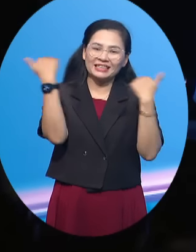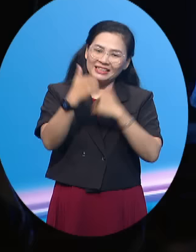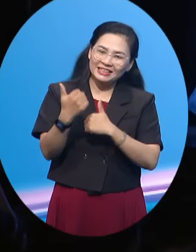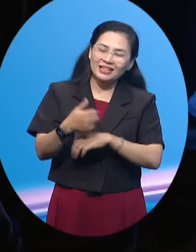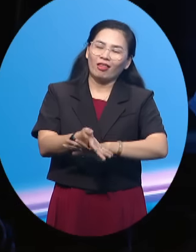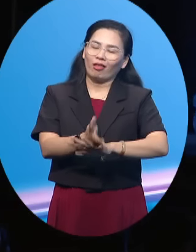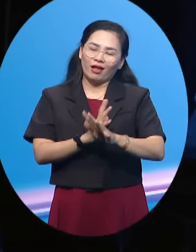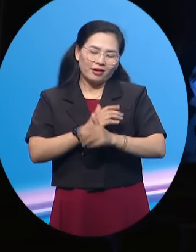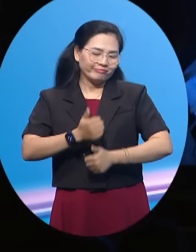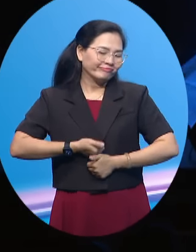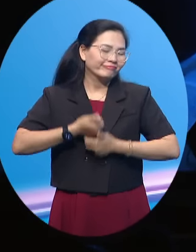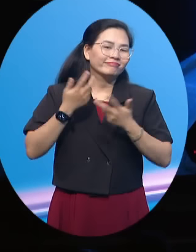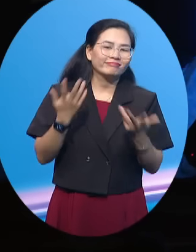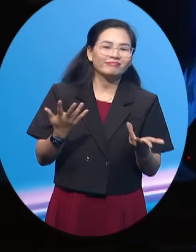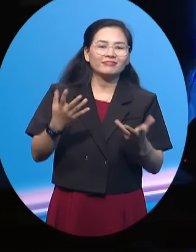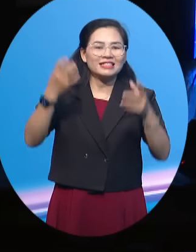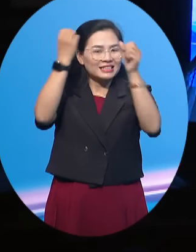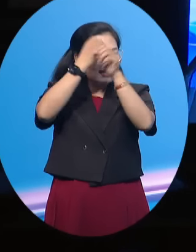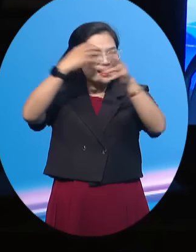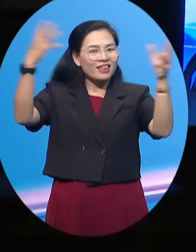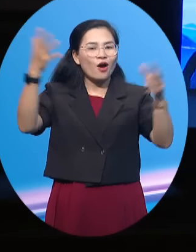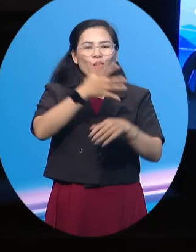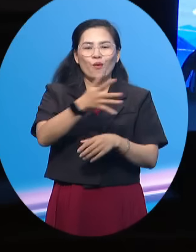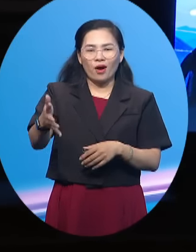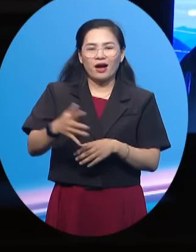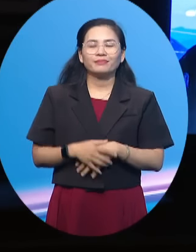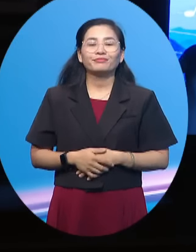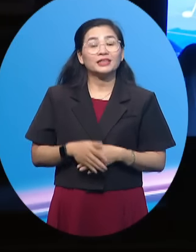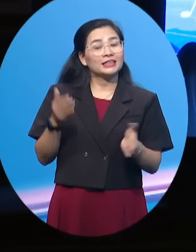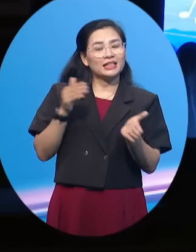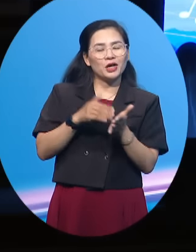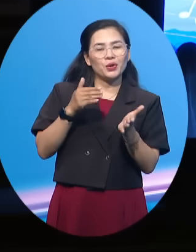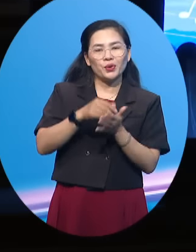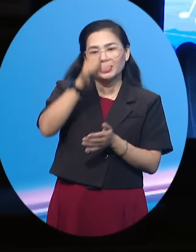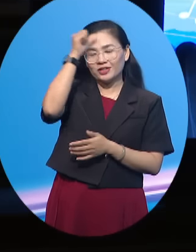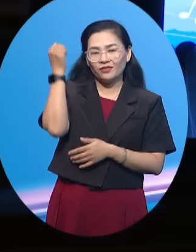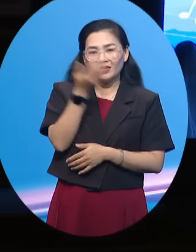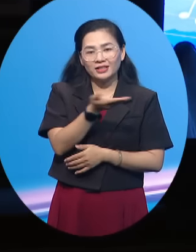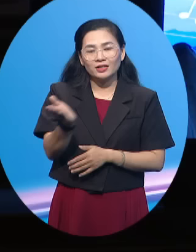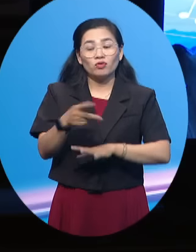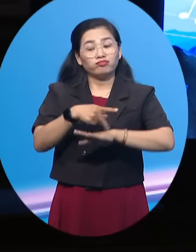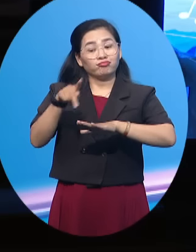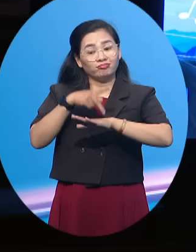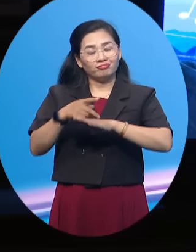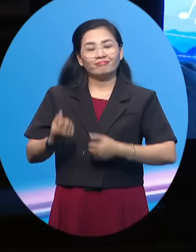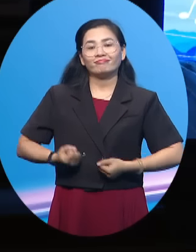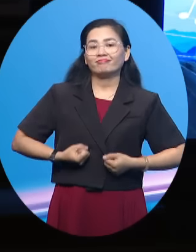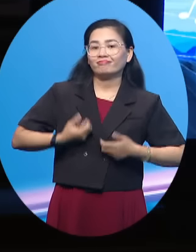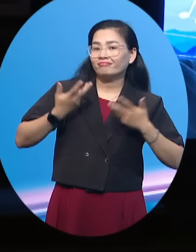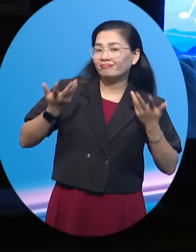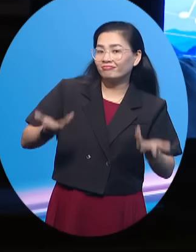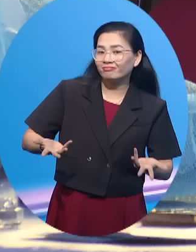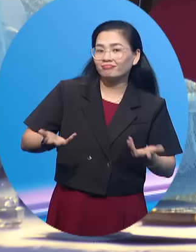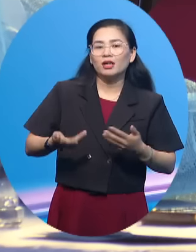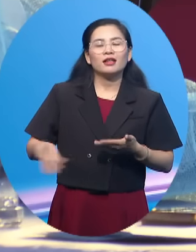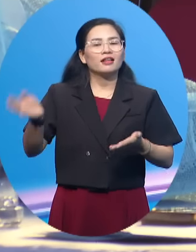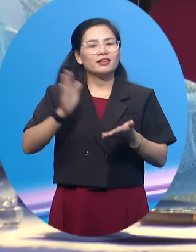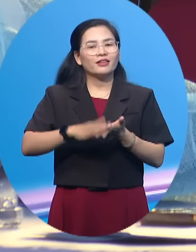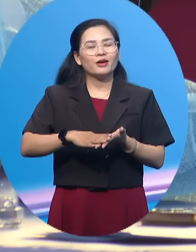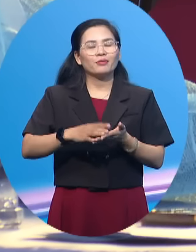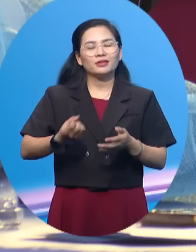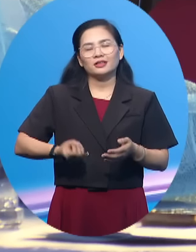hiện tài năng, đam mê và sức sáng tạo của mình. Không chỉ là cơ hội để sinh viên trường phát huy năng khiếu văn nghệ của bản thân, mà còn góp phần nâng cao